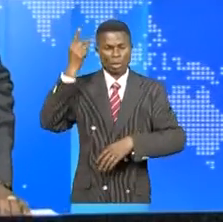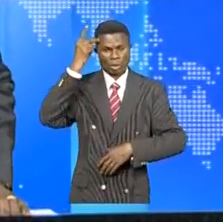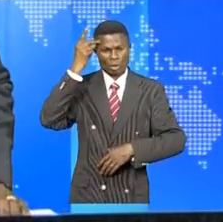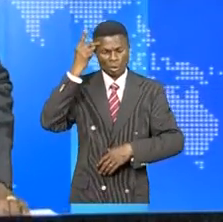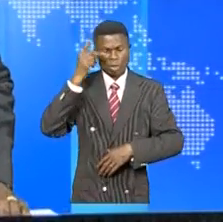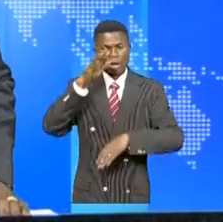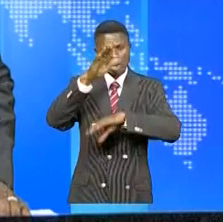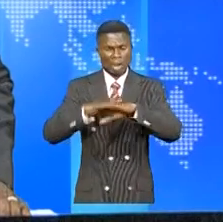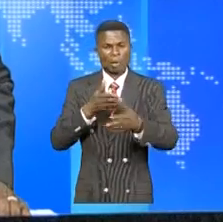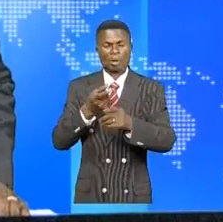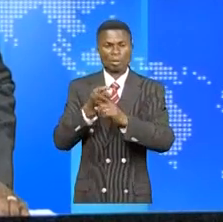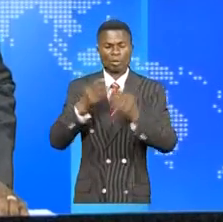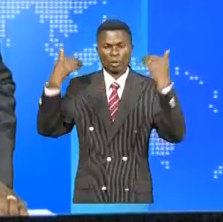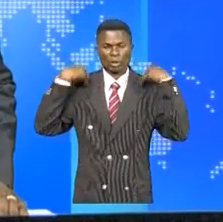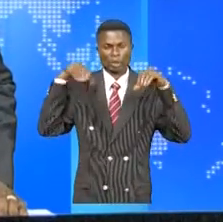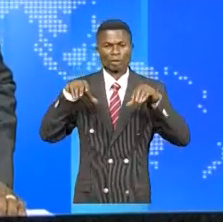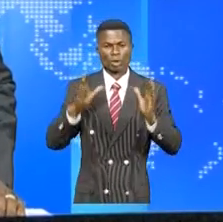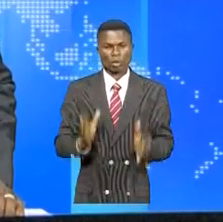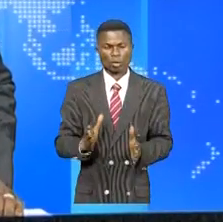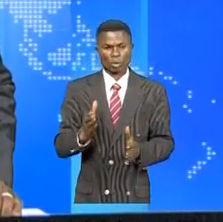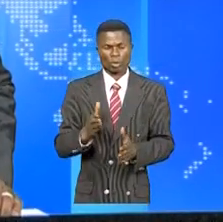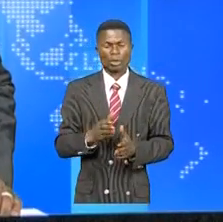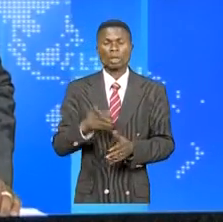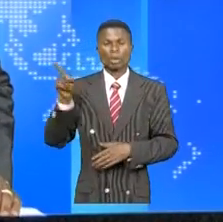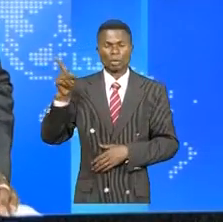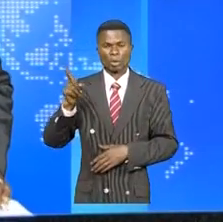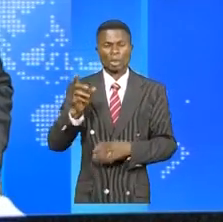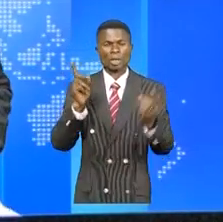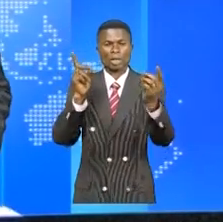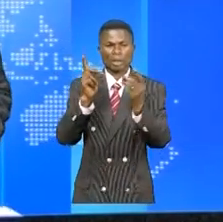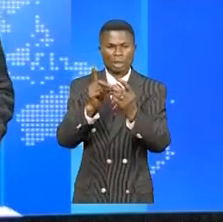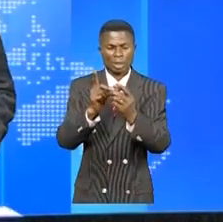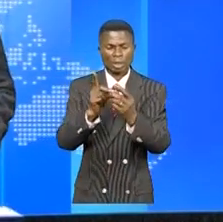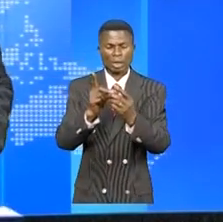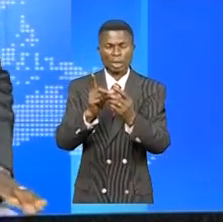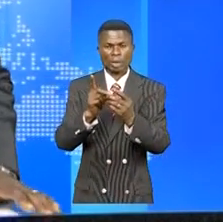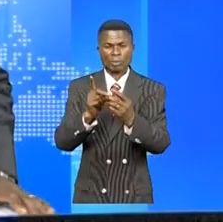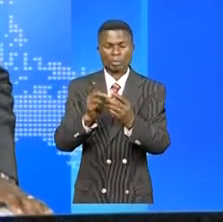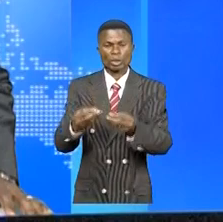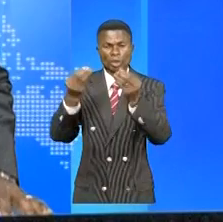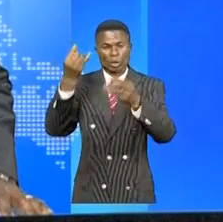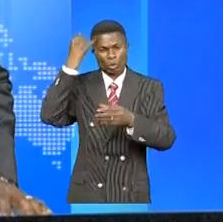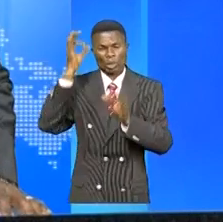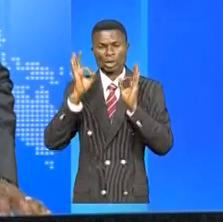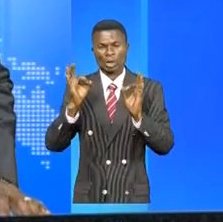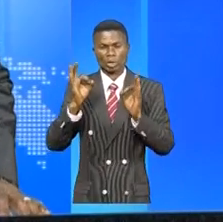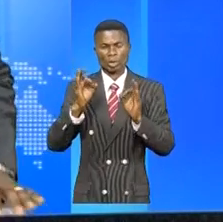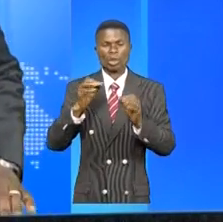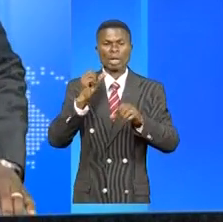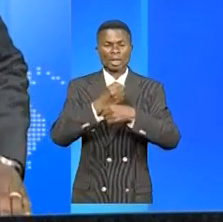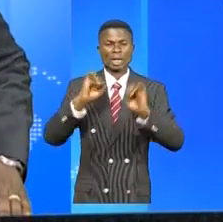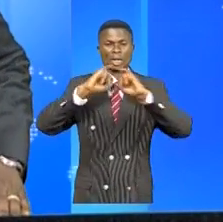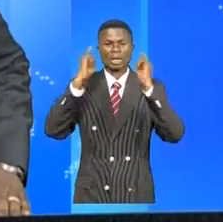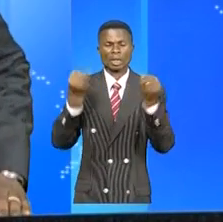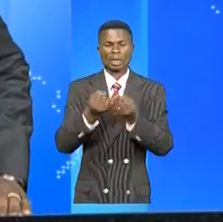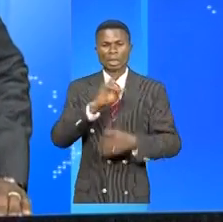une invitation des autorités congolaises. Il va les rencontrer pour proposer des idées nouvelles sur l'industrialisation de